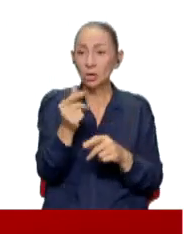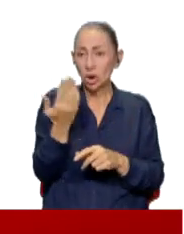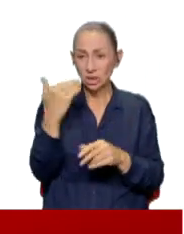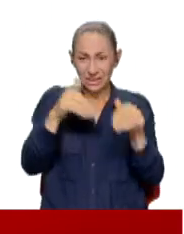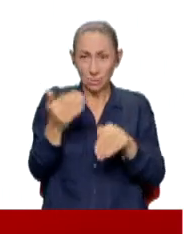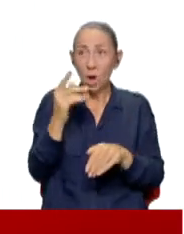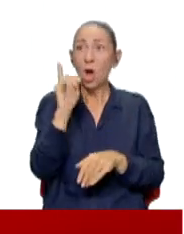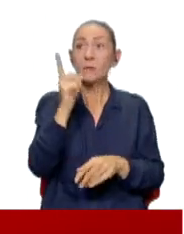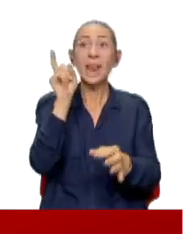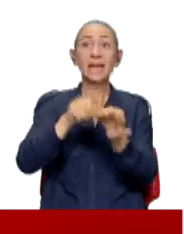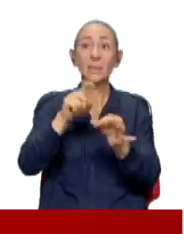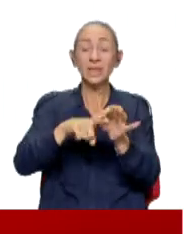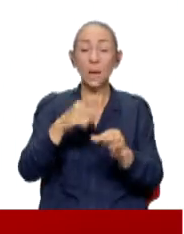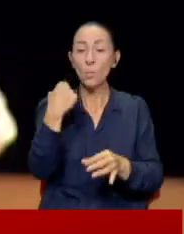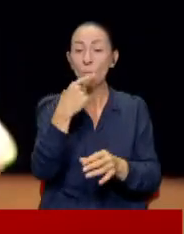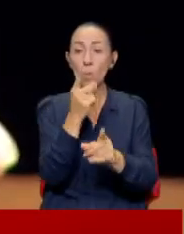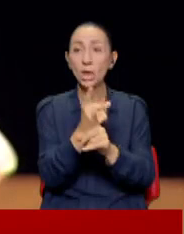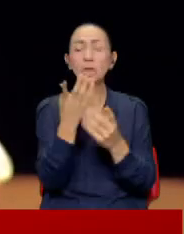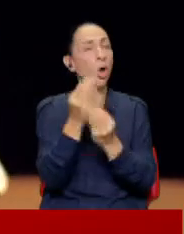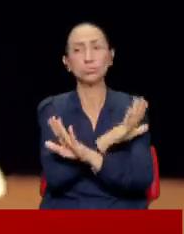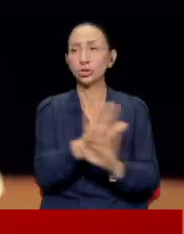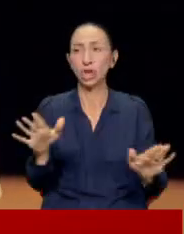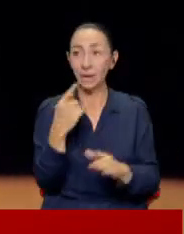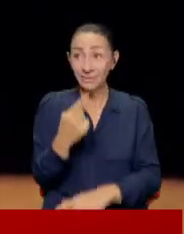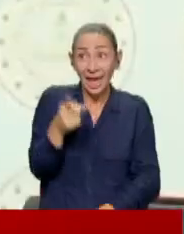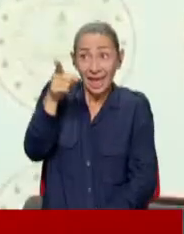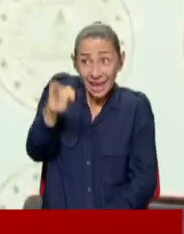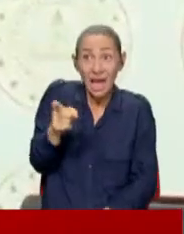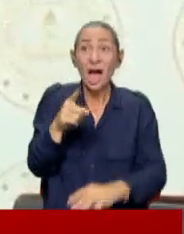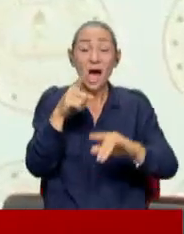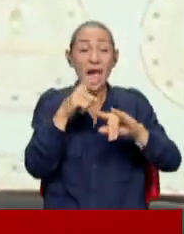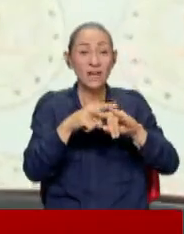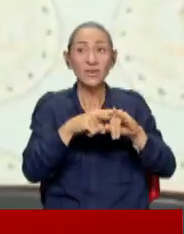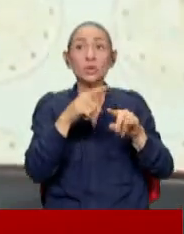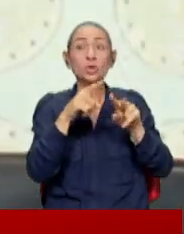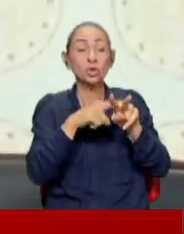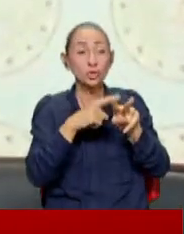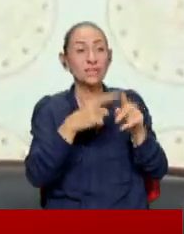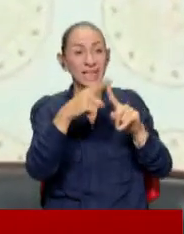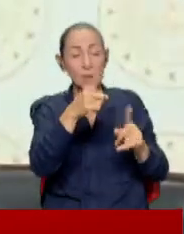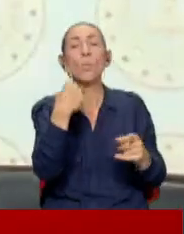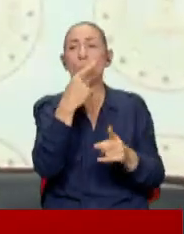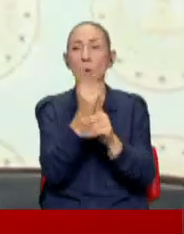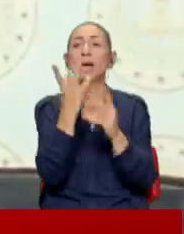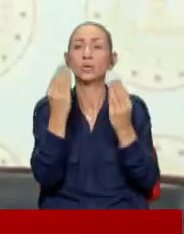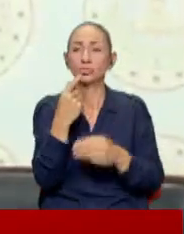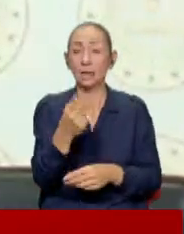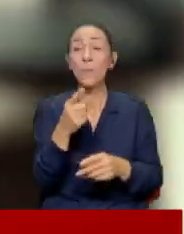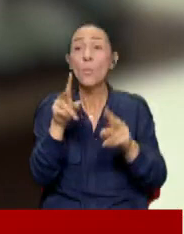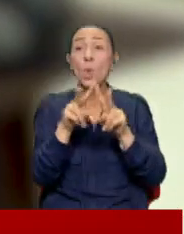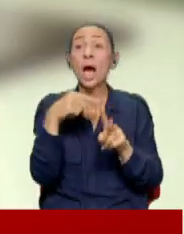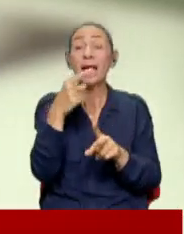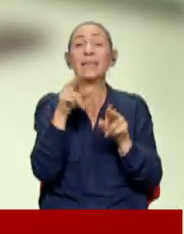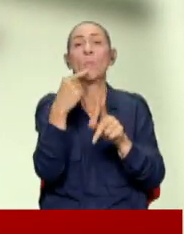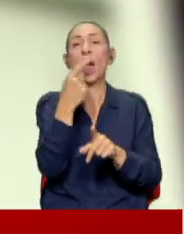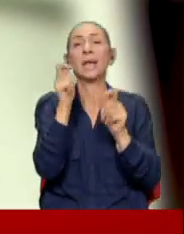önce öğretmen atamalarında mülakatın artık olmayacağını açıklarken Halefi Yusuf Tekin mülakat olacak dedi. Mülakat gibi